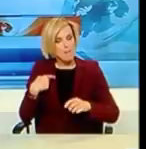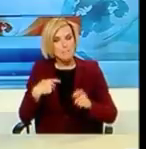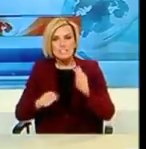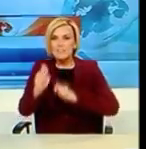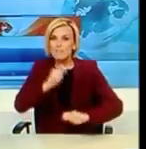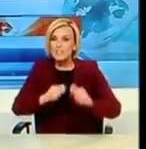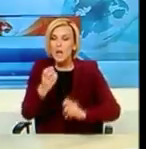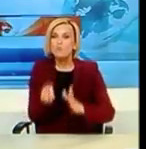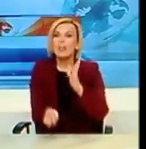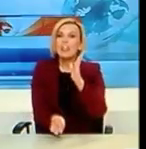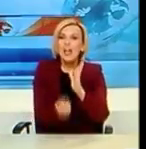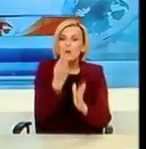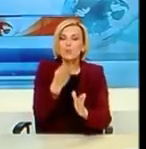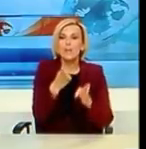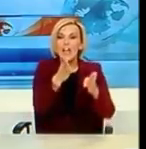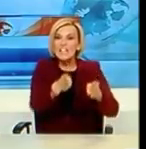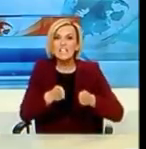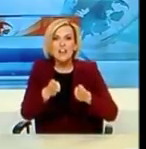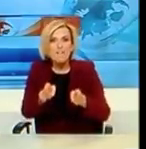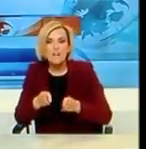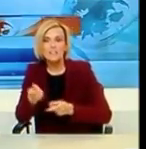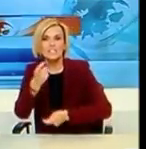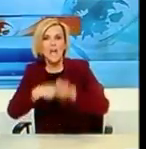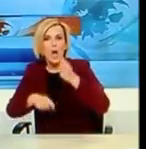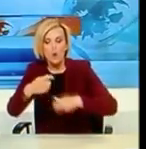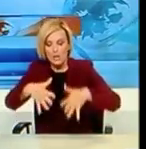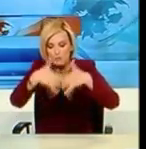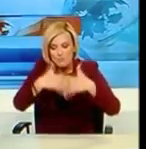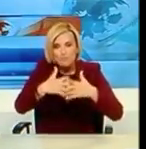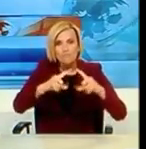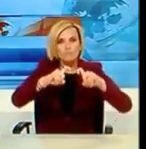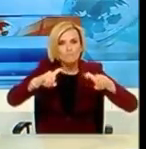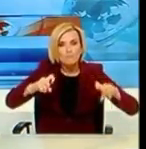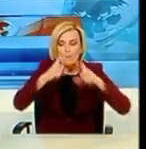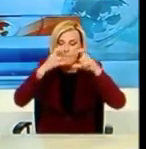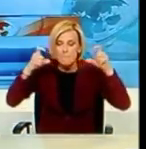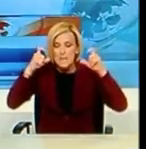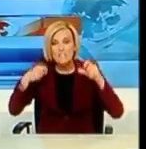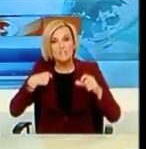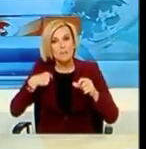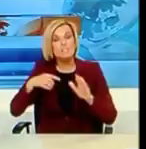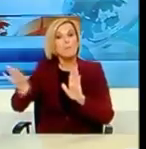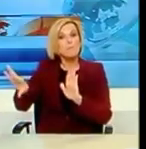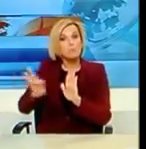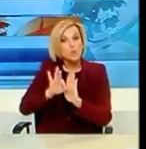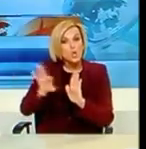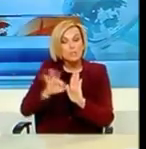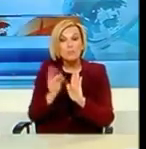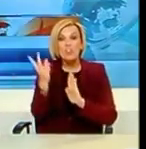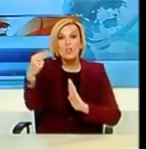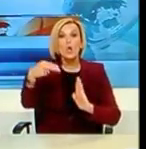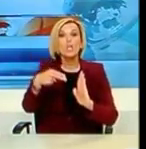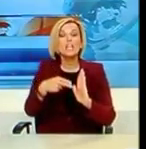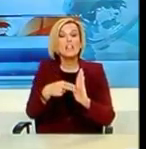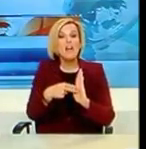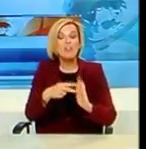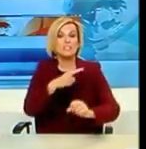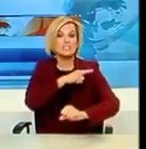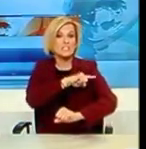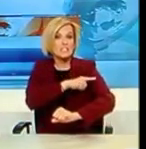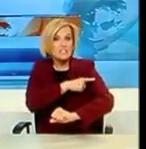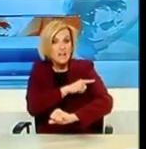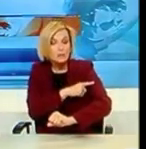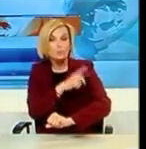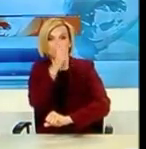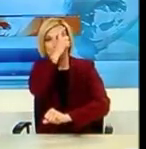εντατικής. Αγοράζουμε αναπνευστήρες και αναλώσιμα. Και προσλαμβάνουμε 2.000 νοσηλευτές και ειδικούς γιατρούς.